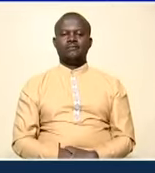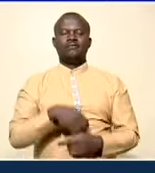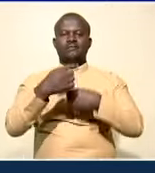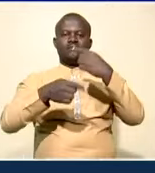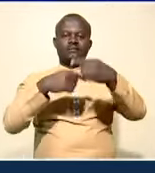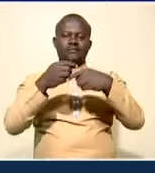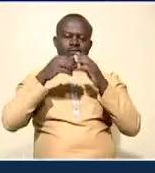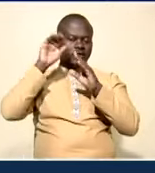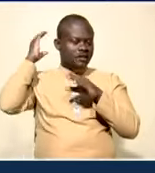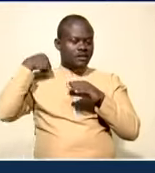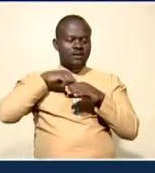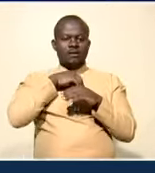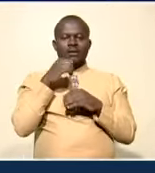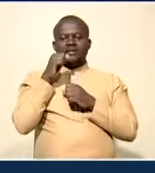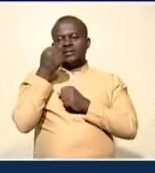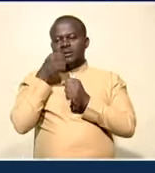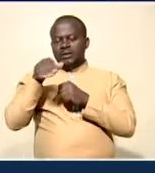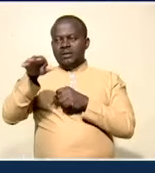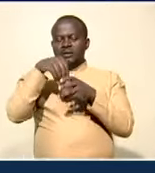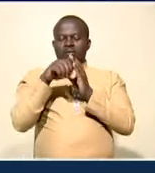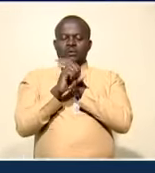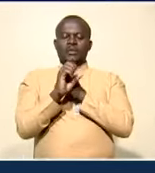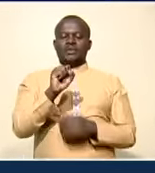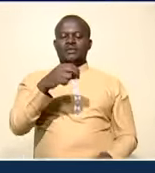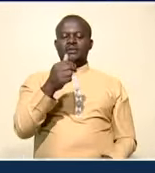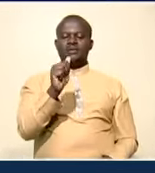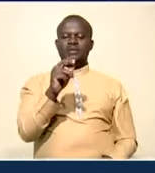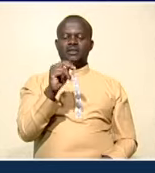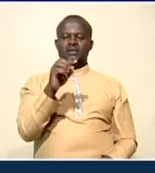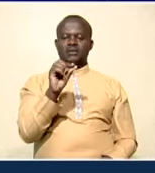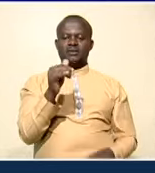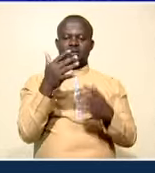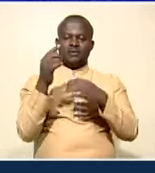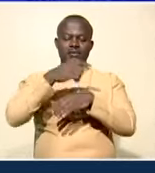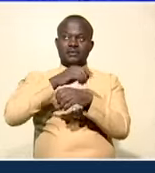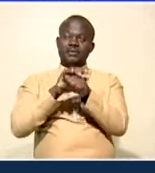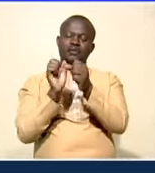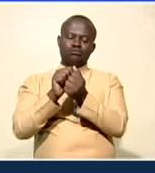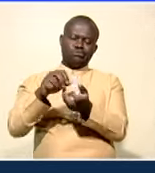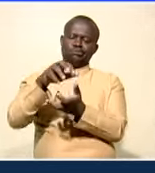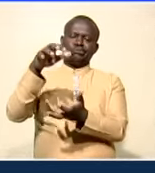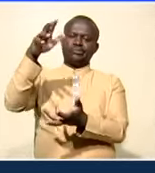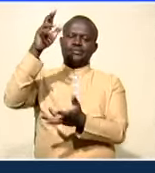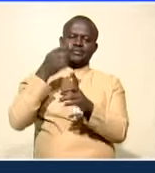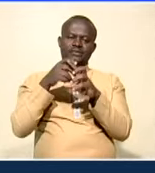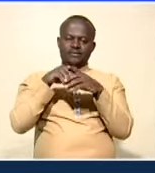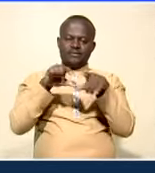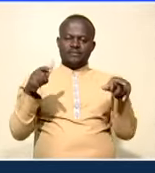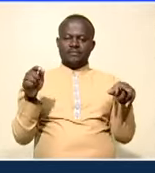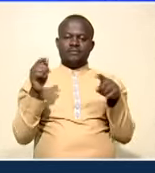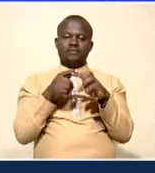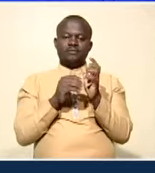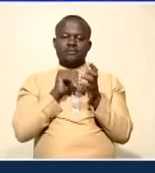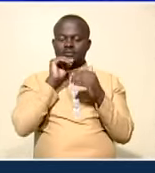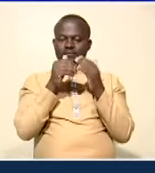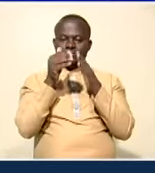Tukomereza amakuru mu karere ka Nyamasheke mu murenge wa Shangi ahari ahantu hamaze iminsi hacumba umwotsi uturuka mu butaka kandi nta